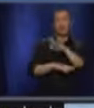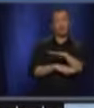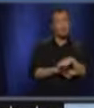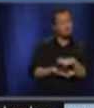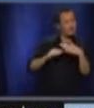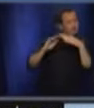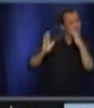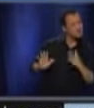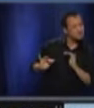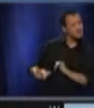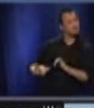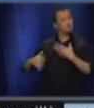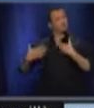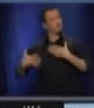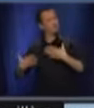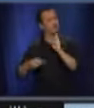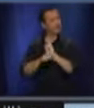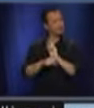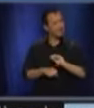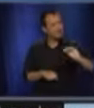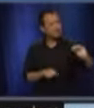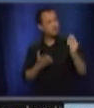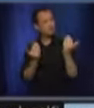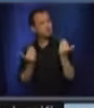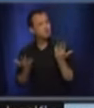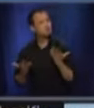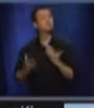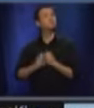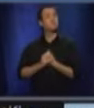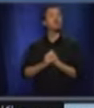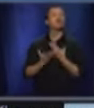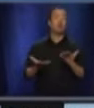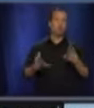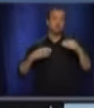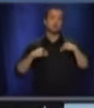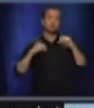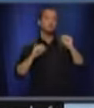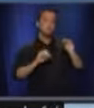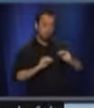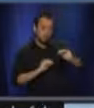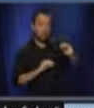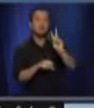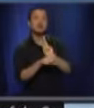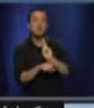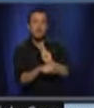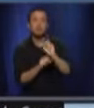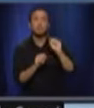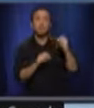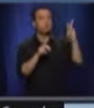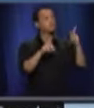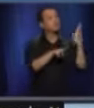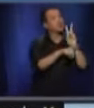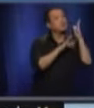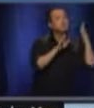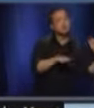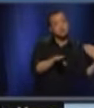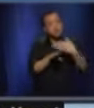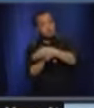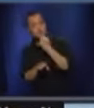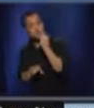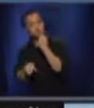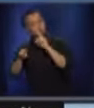maison, comme un gardien ou une gardienne, on va accepter parce que cette personne-là qui vient régulièrement faire partie, un peu